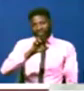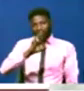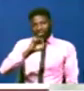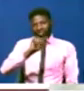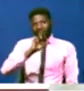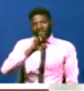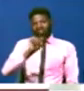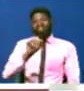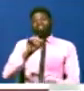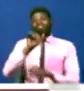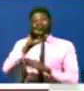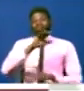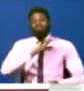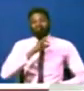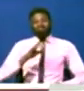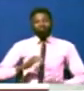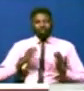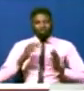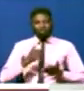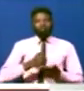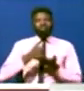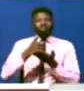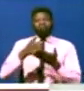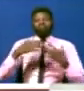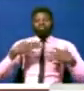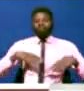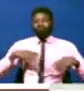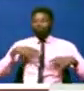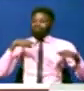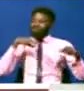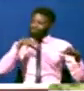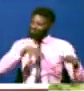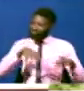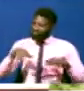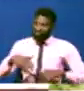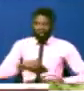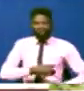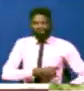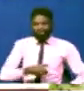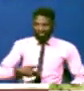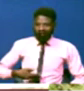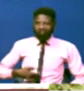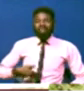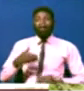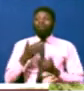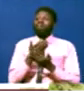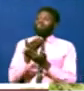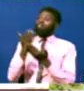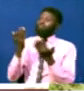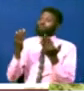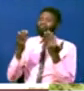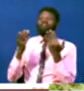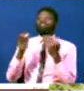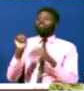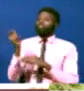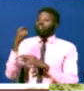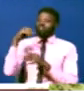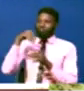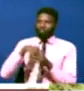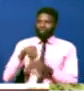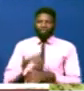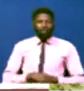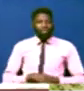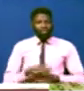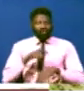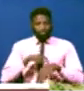wenzao wanaokabiliwa na baa la njaa katika maeneo mbalimbali humu nchini. Whatever we deny ourselves, we are able to give